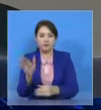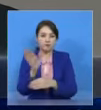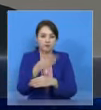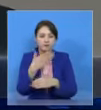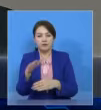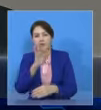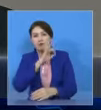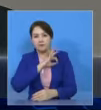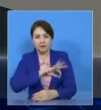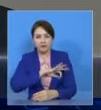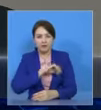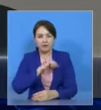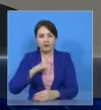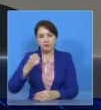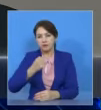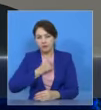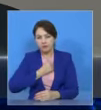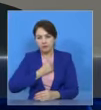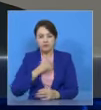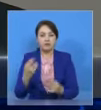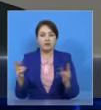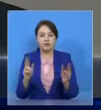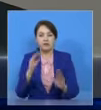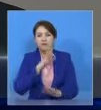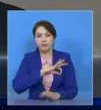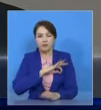пайдалану, біздің рәміздерді елтаңбаны қалай пайдалану,